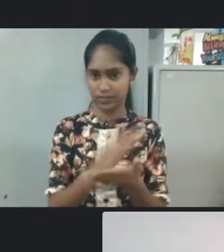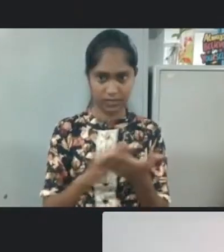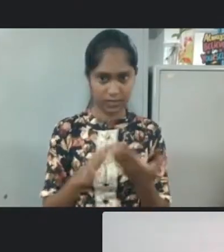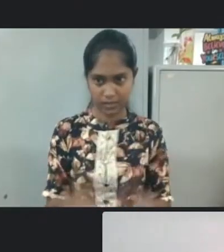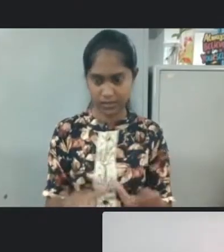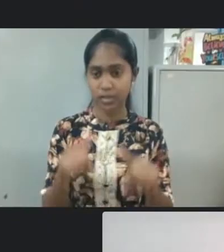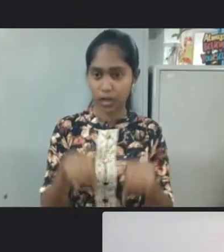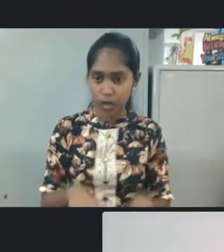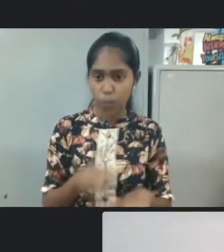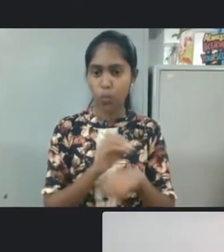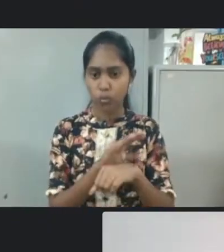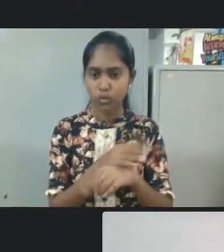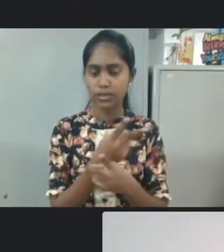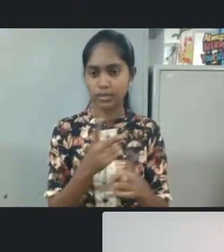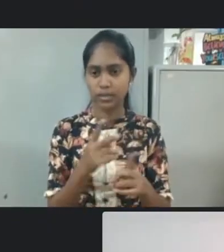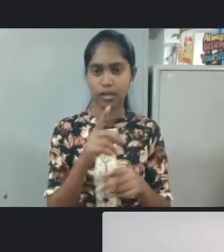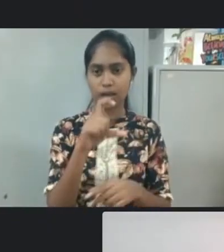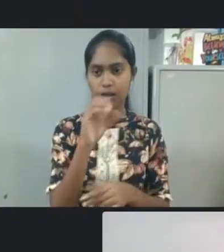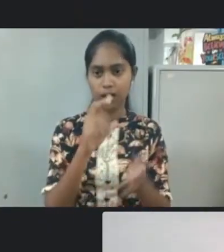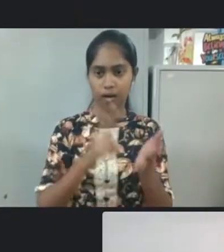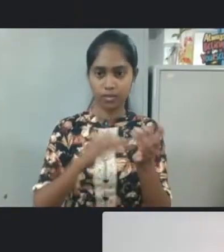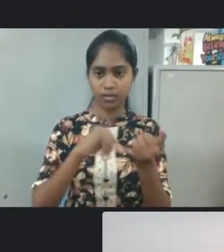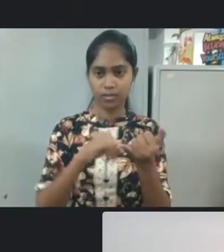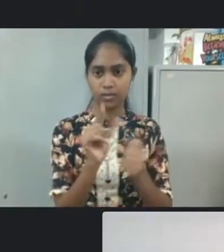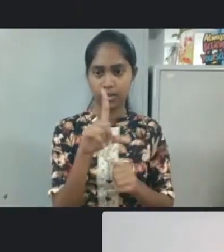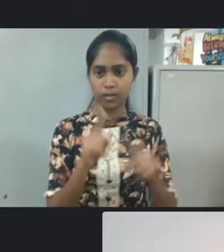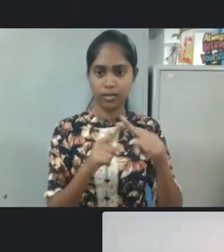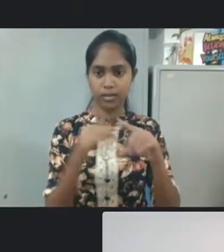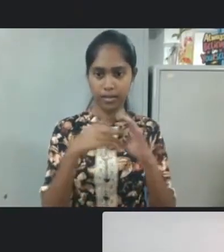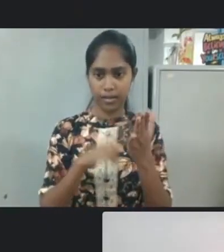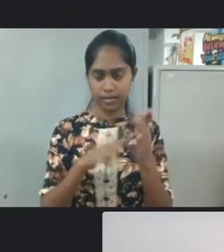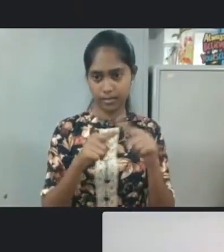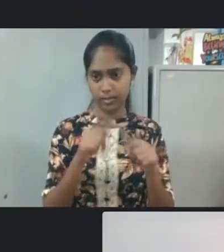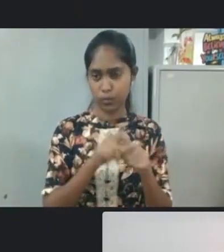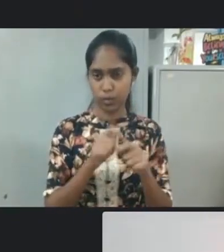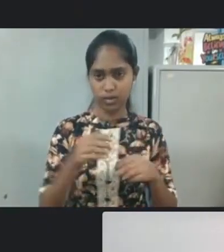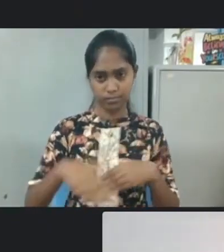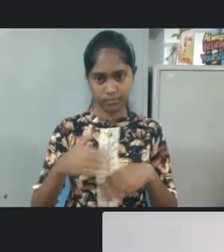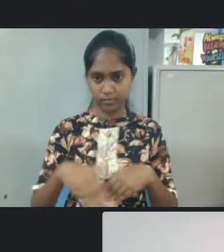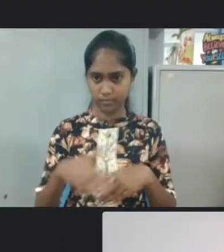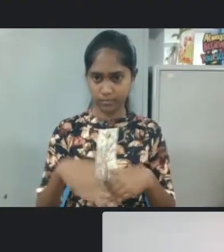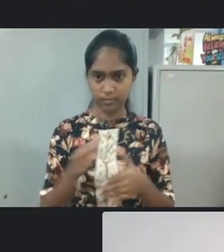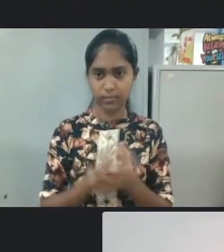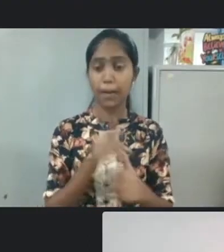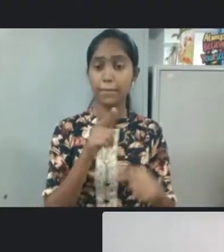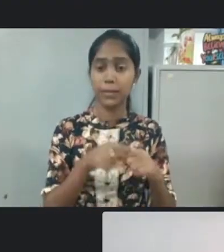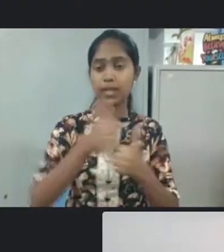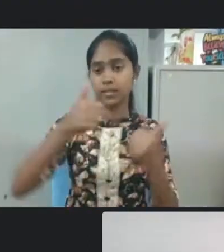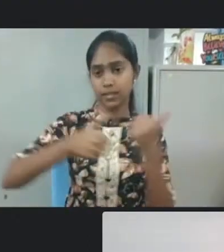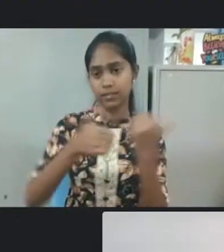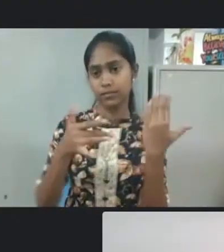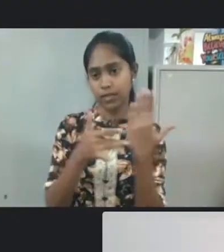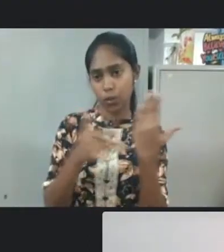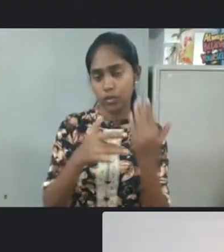പ്രവർത്തിച്ചു വരുന്നു. 7 പരം ലേഖനങ്ങൾ പ്രസിദ്ധീകരിച്ചിട്ടുണ്ട്. കൂടാതെ ഡോക്ടർ സിന്ധു ഒരു സർട്ടിഫൈഡ് അസിസ്റ്റീവ് ടെക്നോളജി സ്പെഷ്യലിസ്റ്റ്